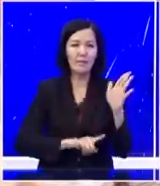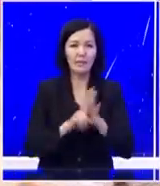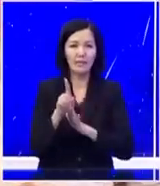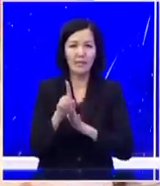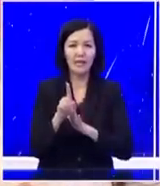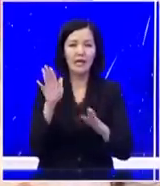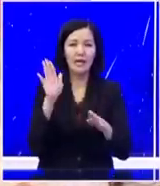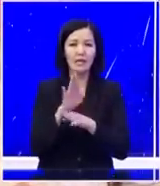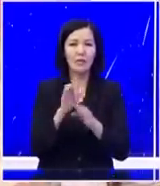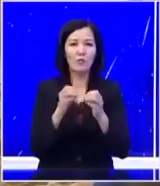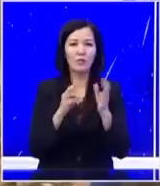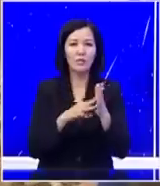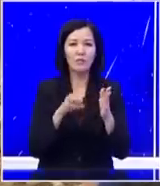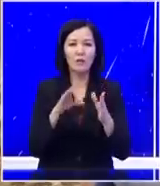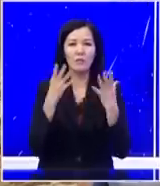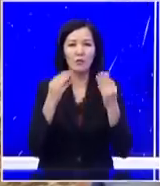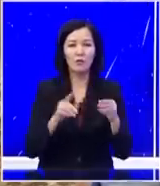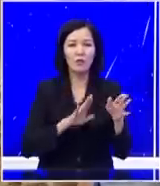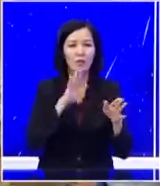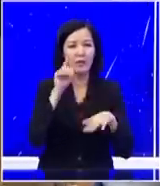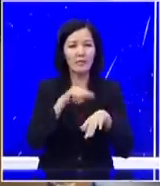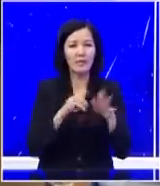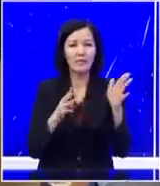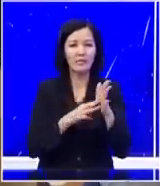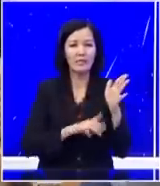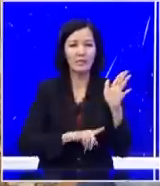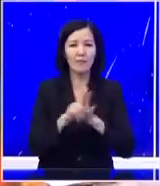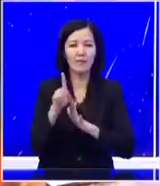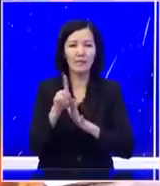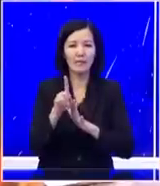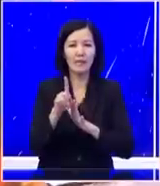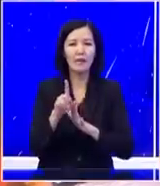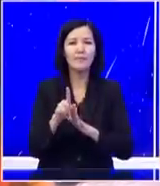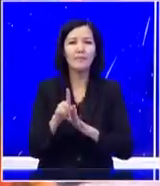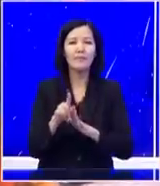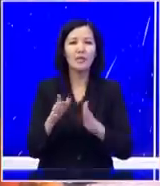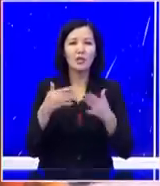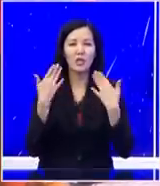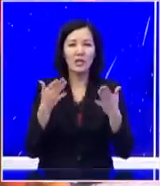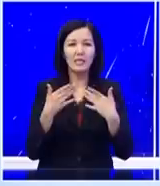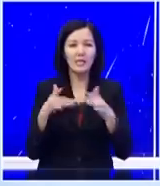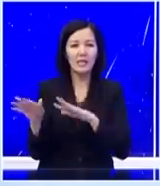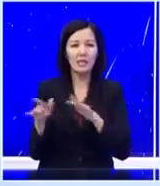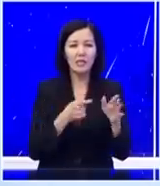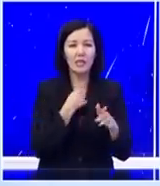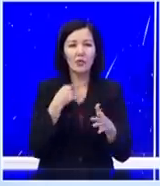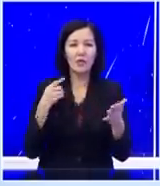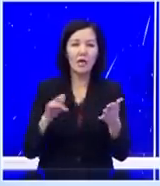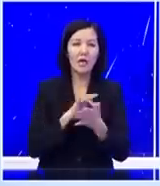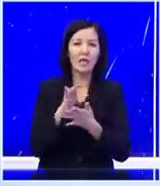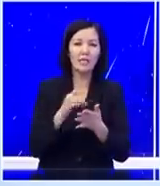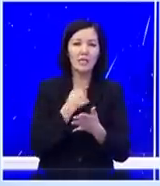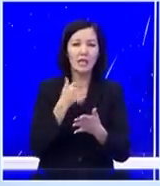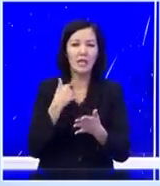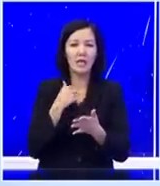Аталған қаулы 18 мамыр күні таңғы сағат 8-ден бастап күшіне енді. Бұл жеңілдетілген шаралардың Талдықорған қаласы,